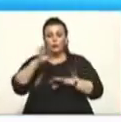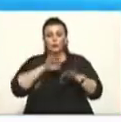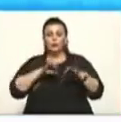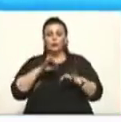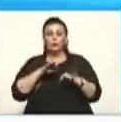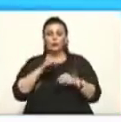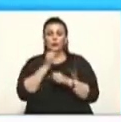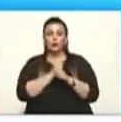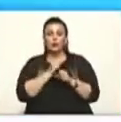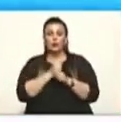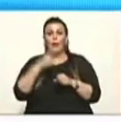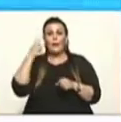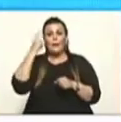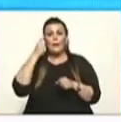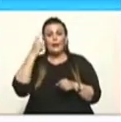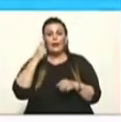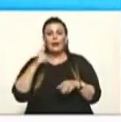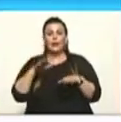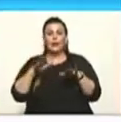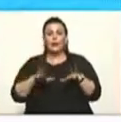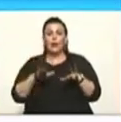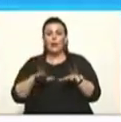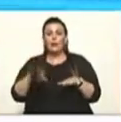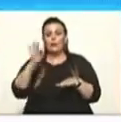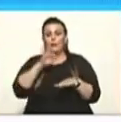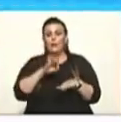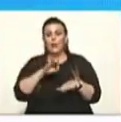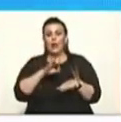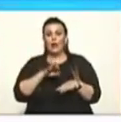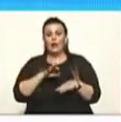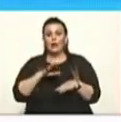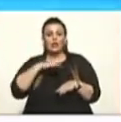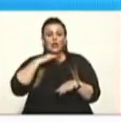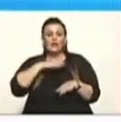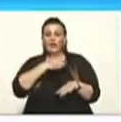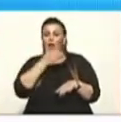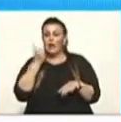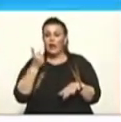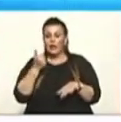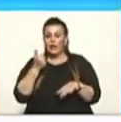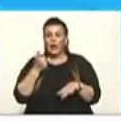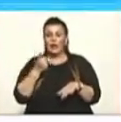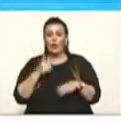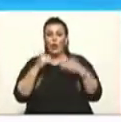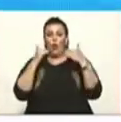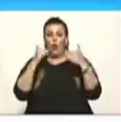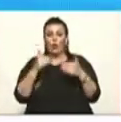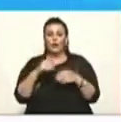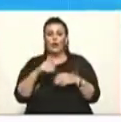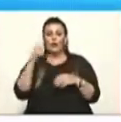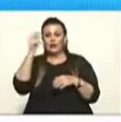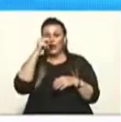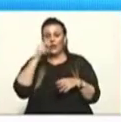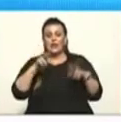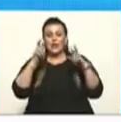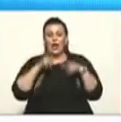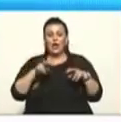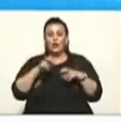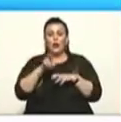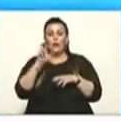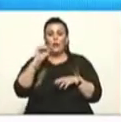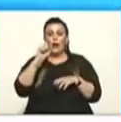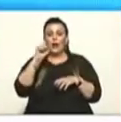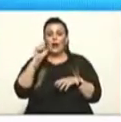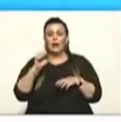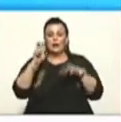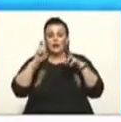fokuslanmış bilik mənbəyi rolunu oynamaqla kifayətlənmir. Onlar tədris və araşdırma kimi baza funksiyaları